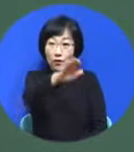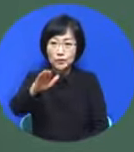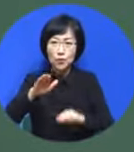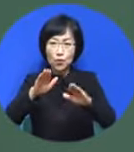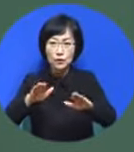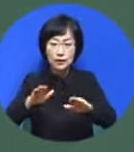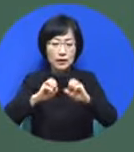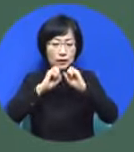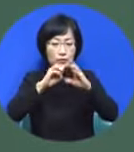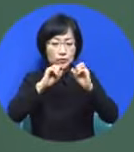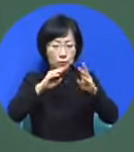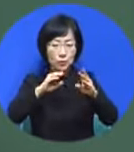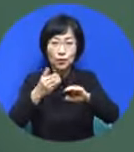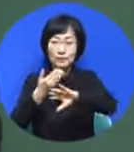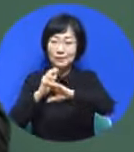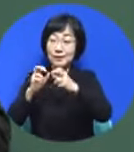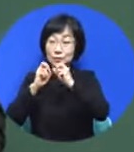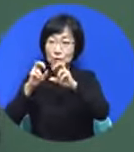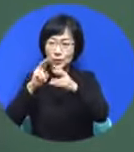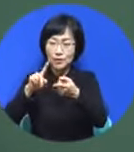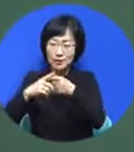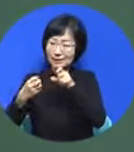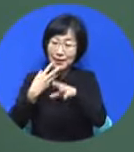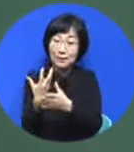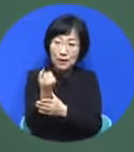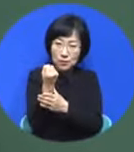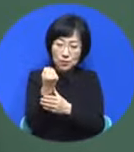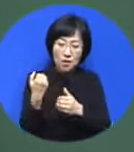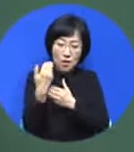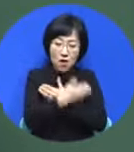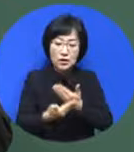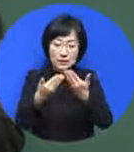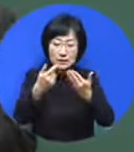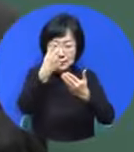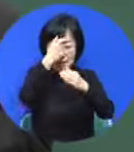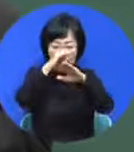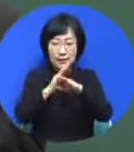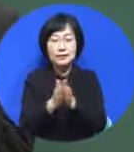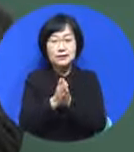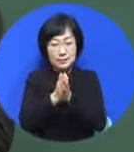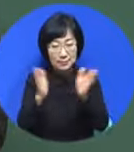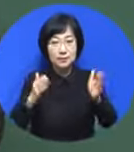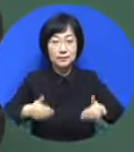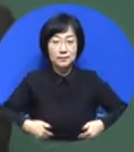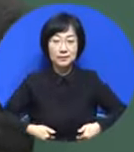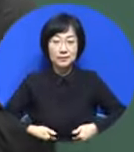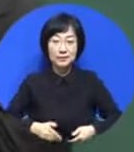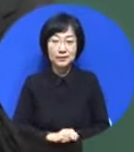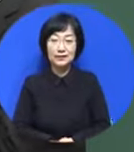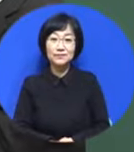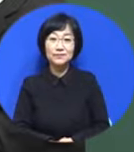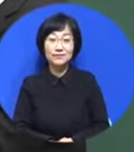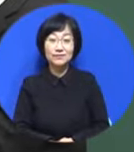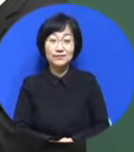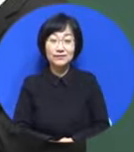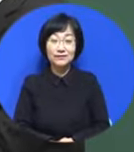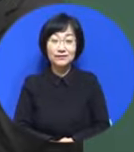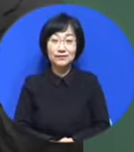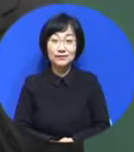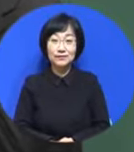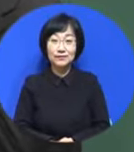특히 헌신 예배 드리는 출발을 해야 되겠습니다. Holding on to this answer, you need to now go forward. 여러분이 이